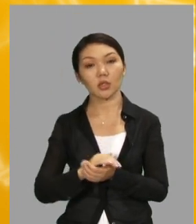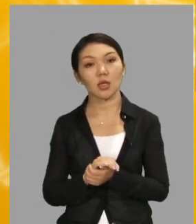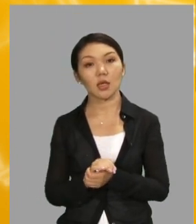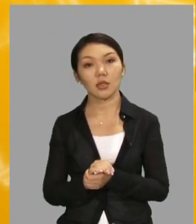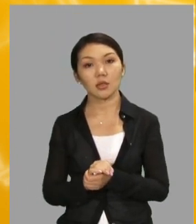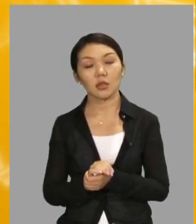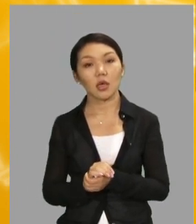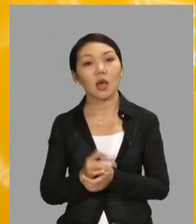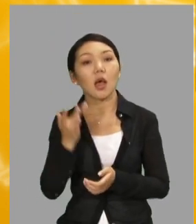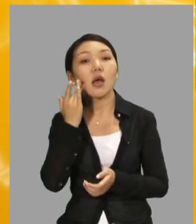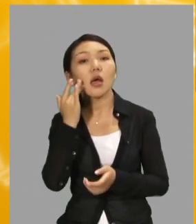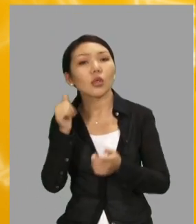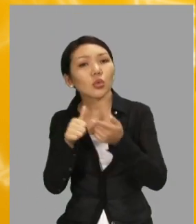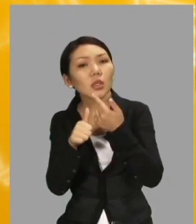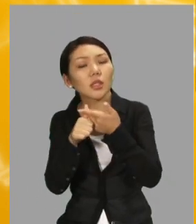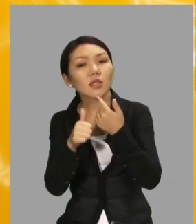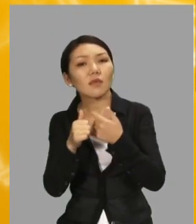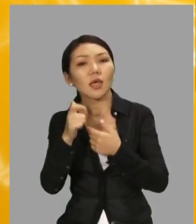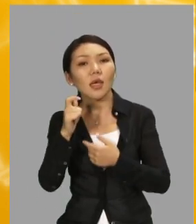называется эскалатор.